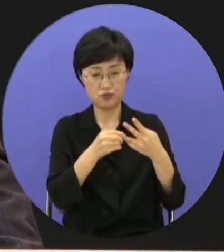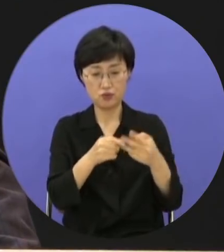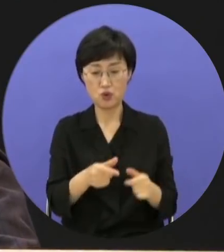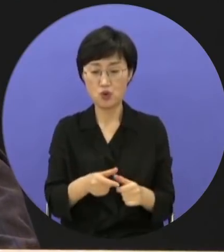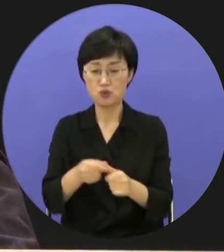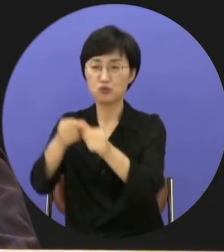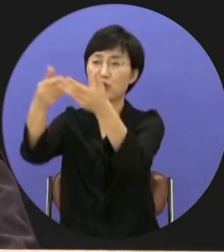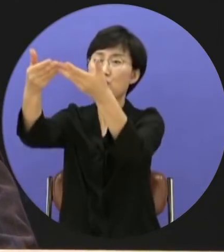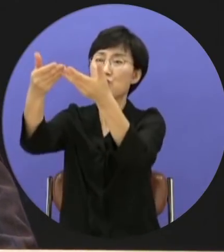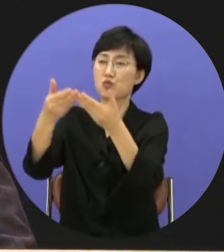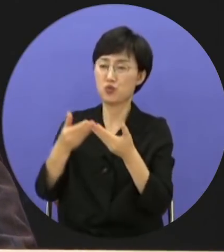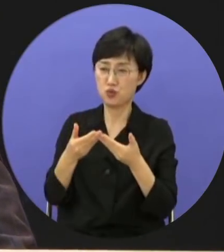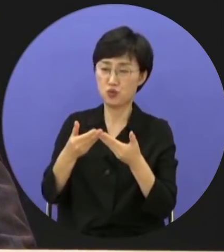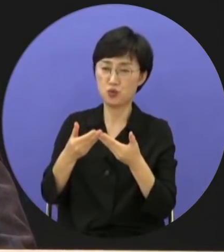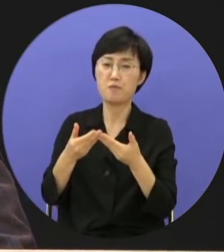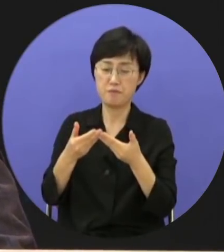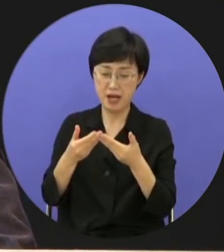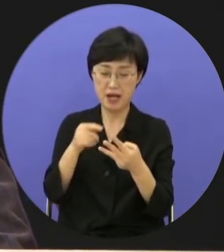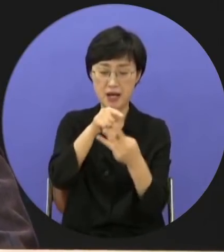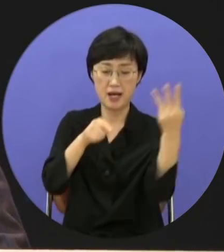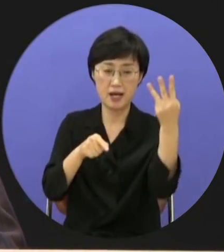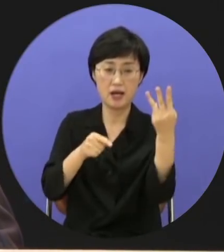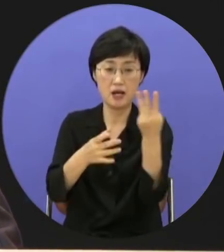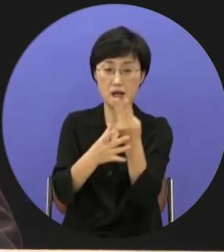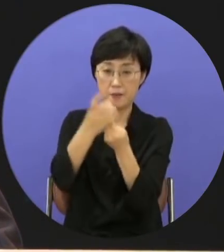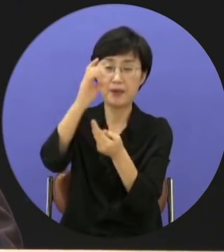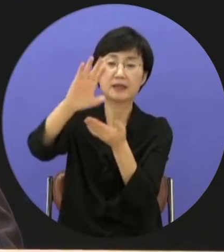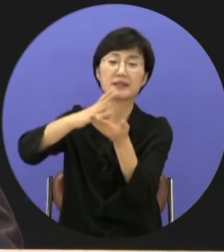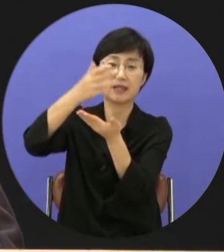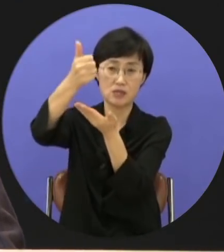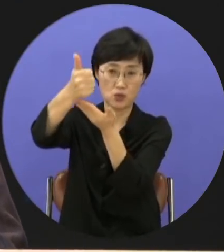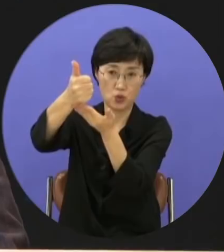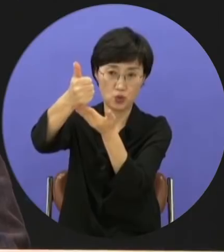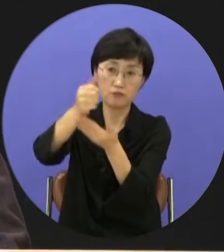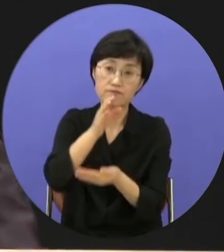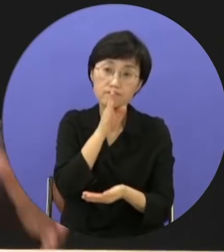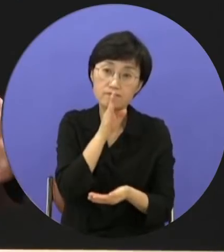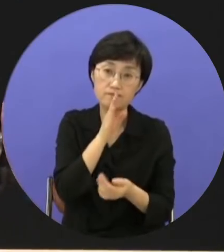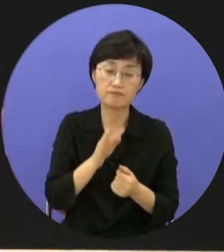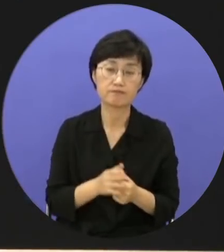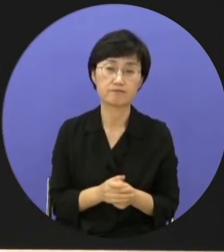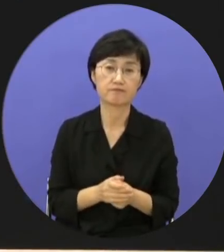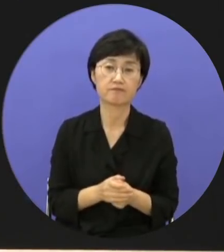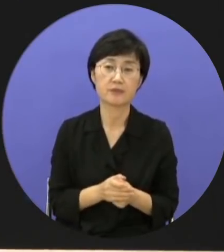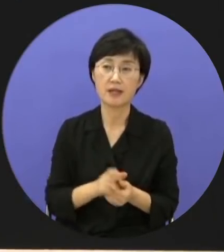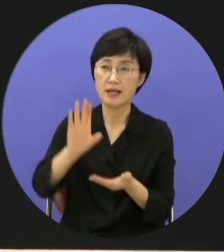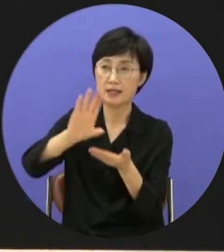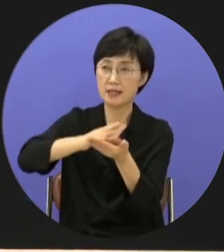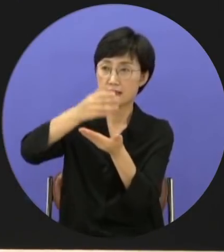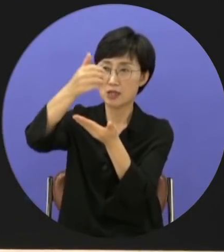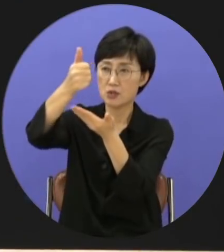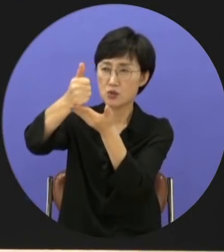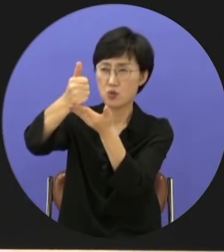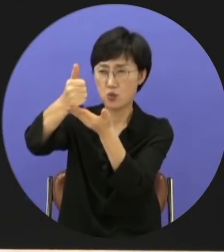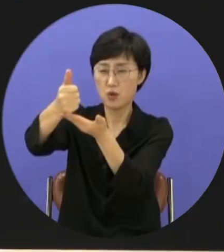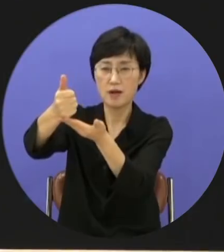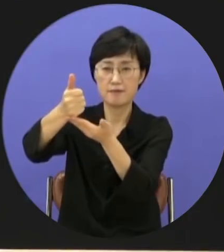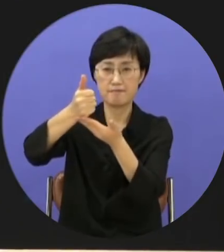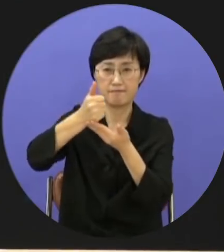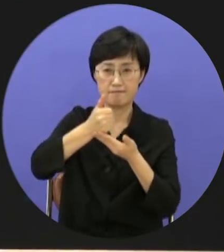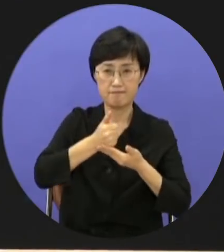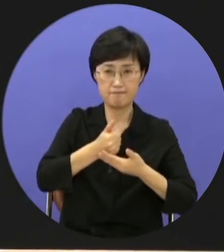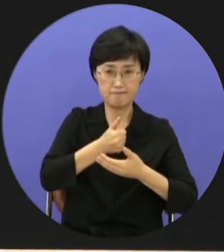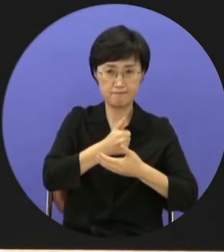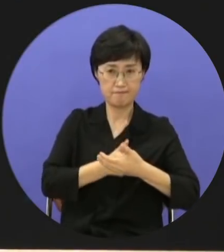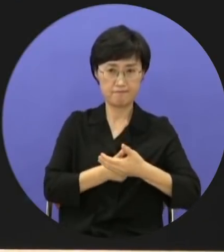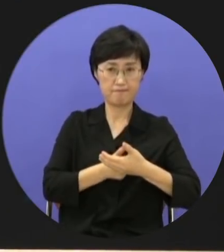길을 여신 그리스도시. And you are the Christ who opened up the path for us to receive our salvation. 이게 내게 임해야 되는 거예요. Now that has to come upon